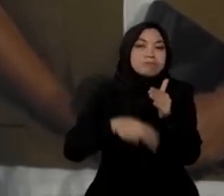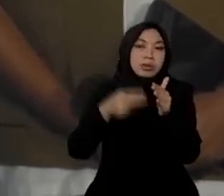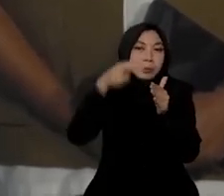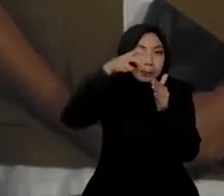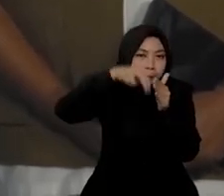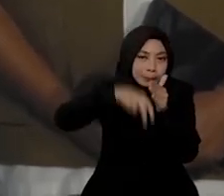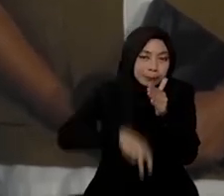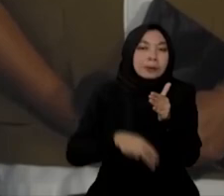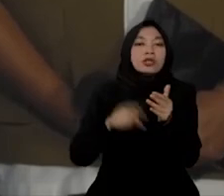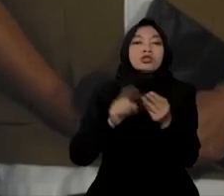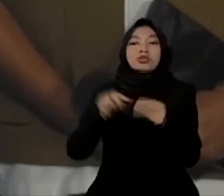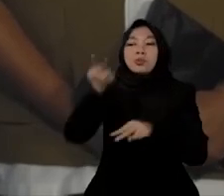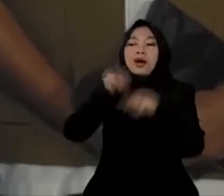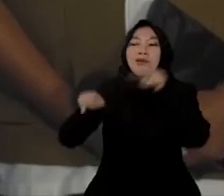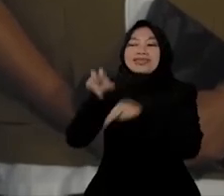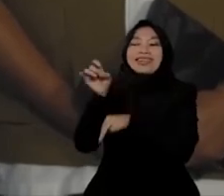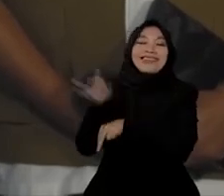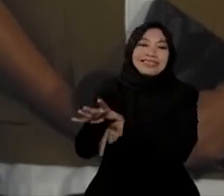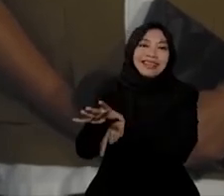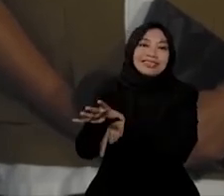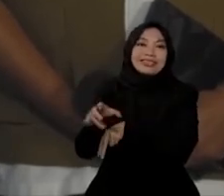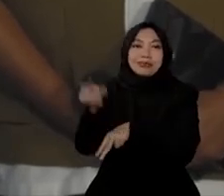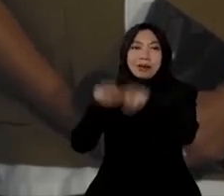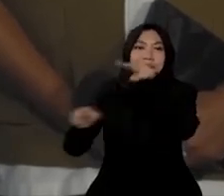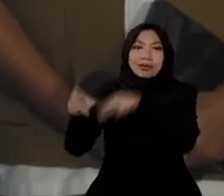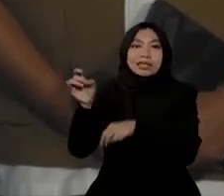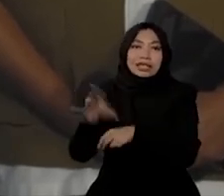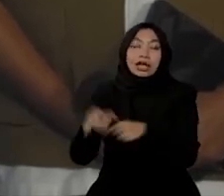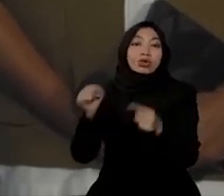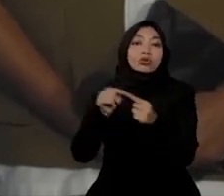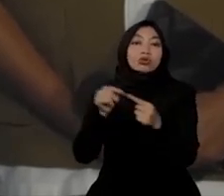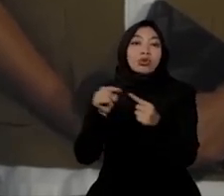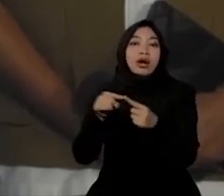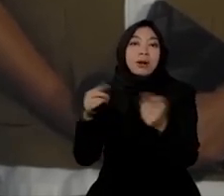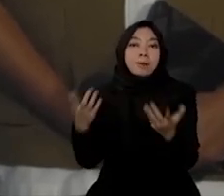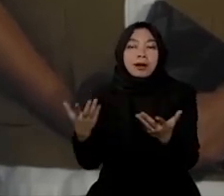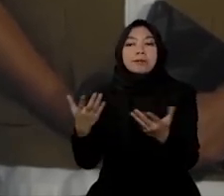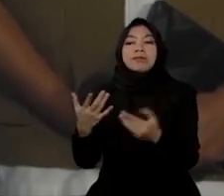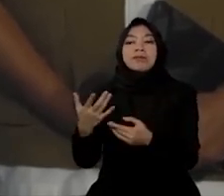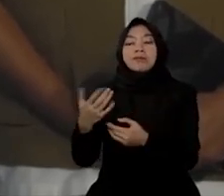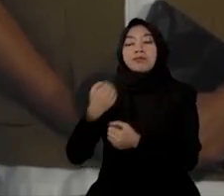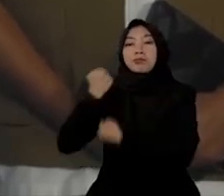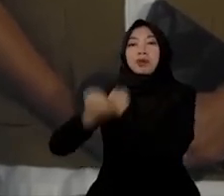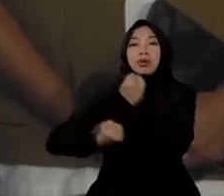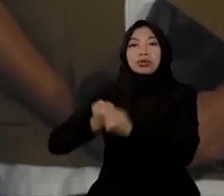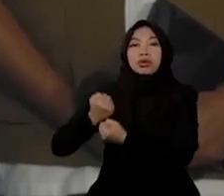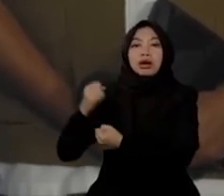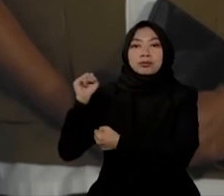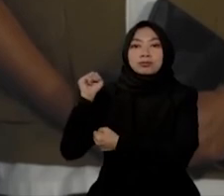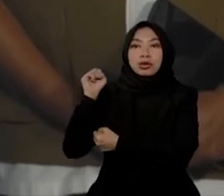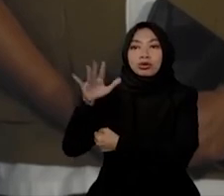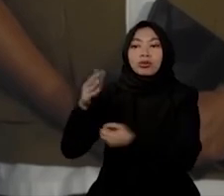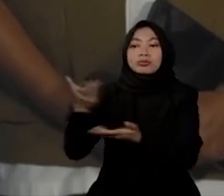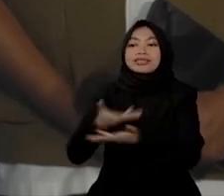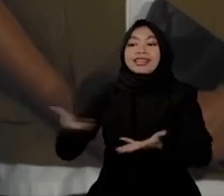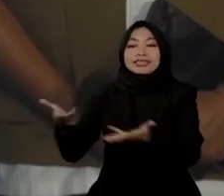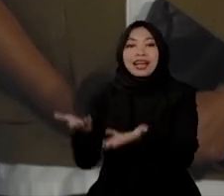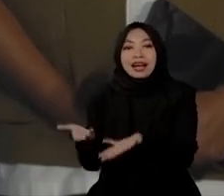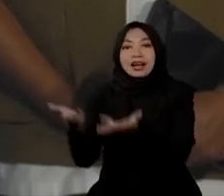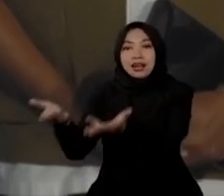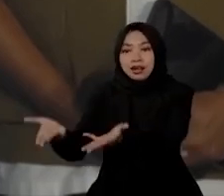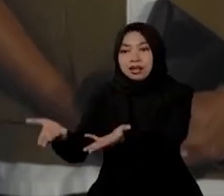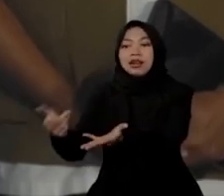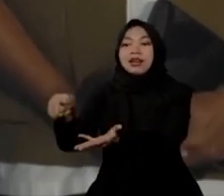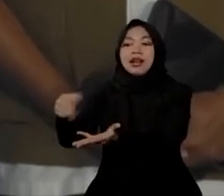pengawasan yang ketat sehingga pelaku industri memberikan jasa